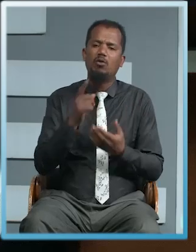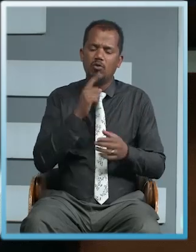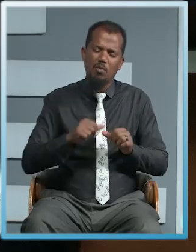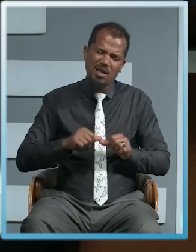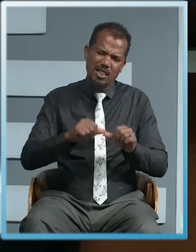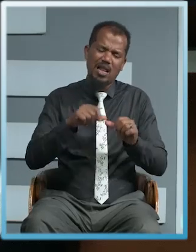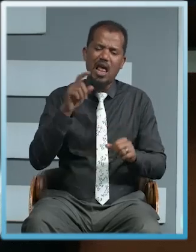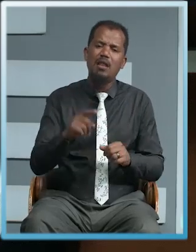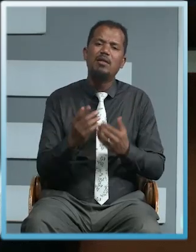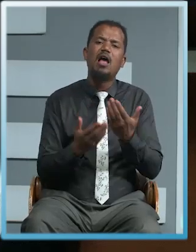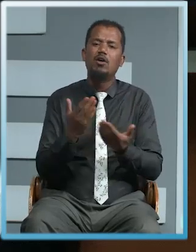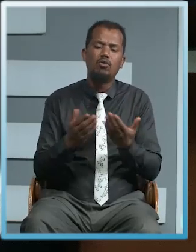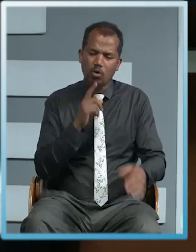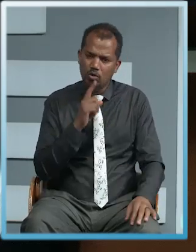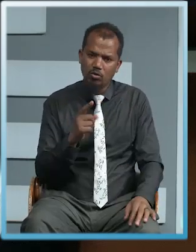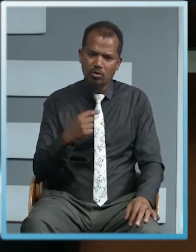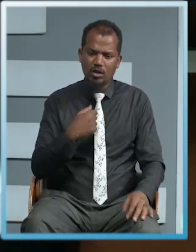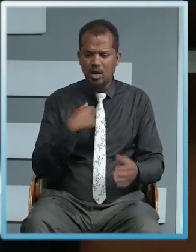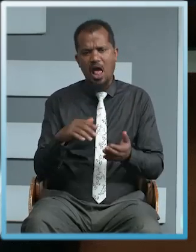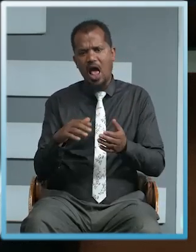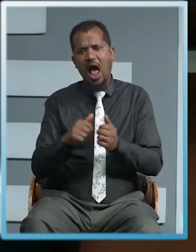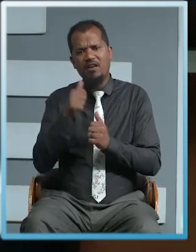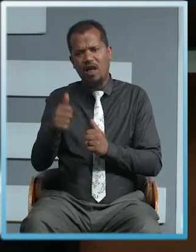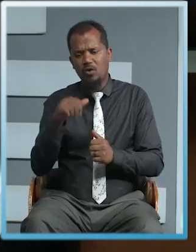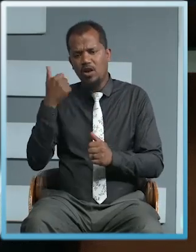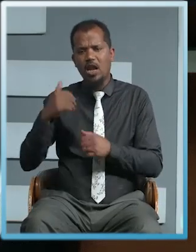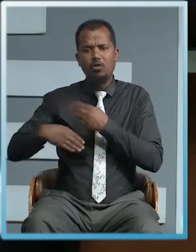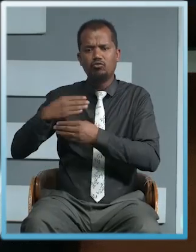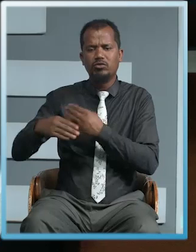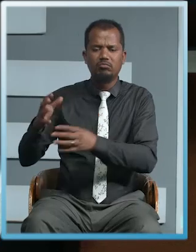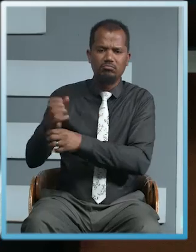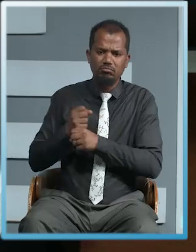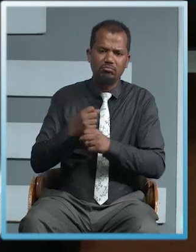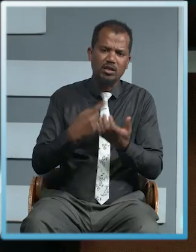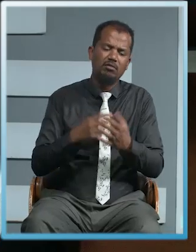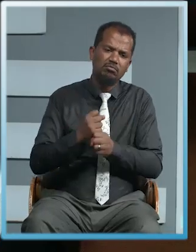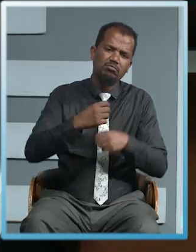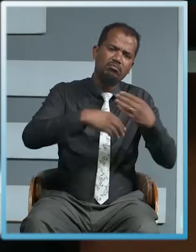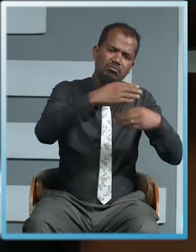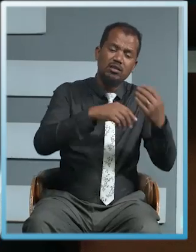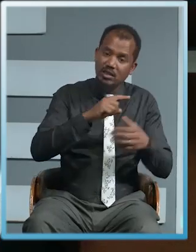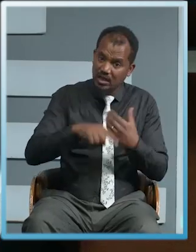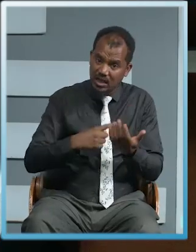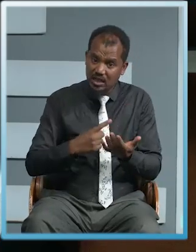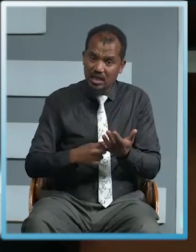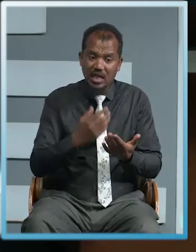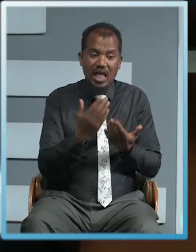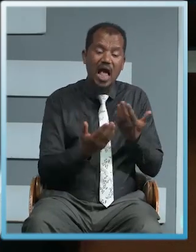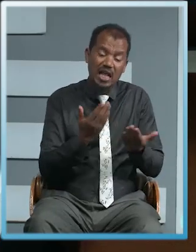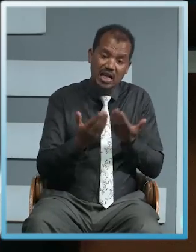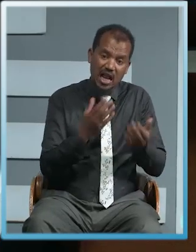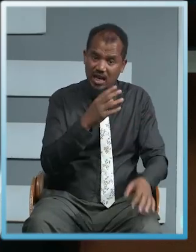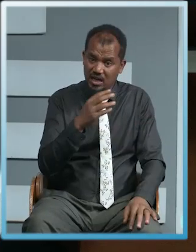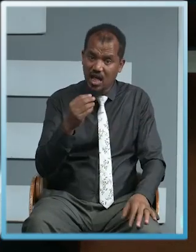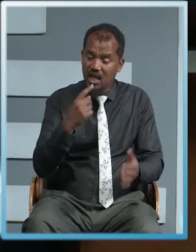መቀጠል ያለበት አገልግሎት ፕሮጀክትም አይደለም። እኔ አልፋለሁ ሌላ ትውልድ ተረክቦ ይሄን ይዘዋል ስለዚህ